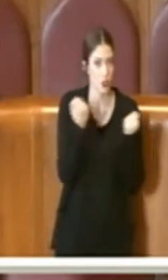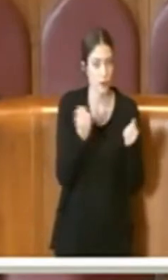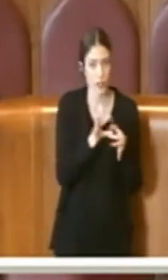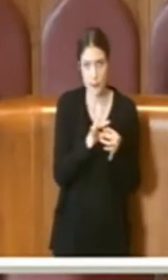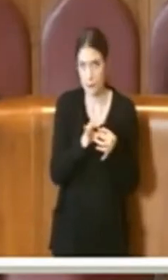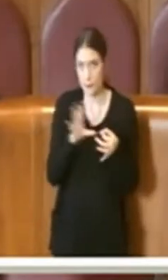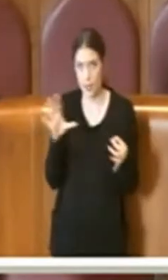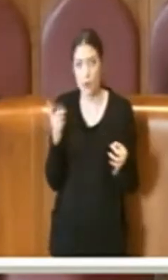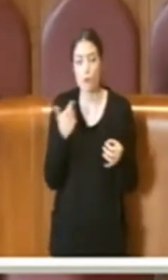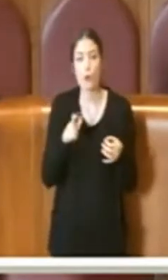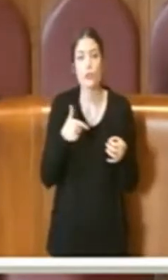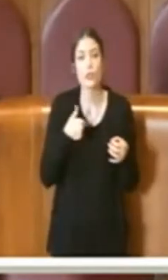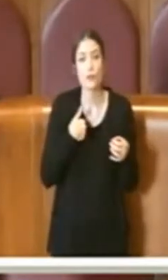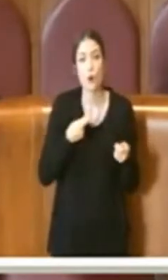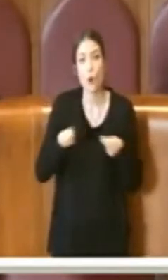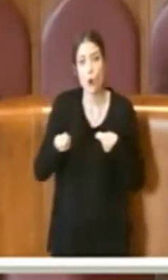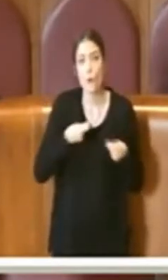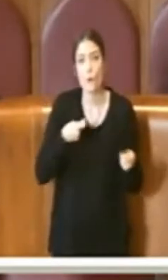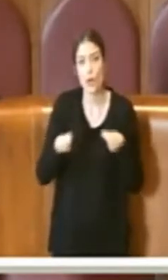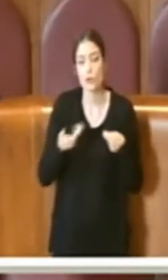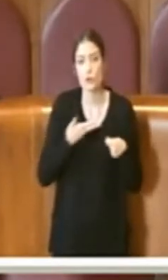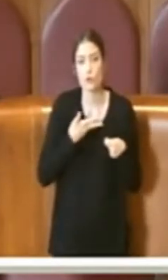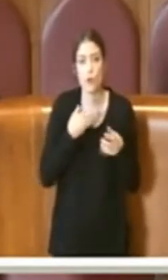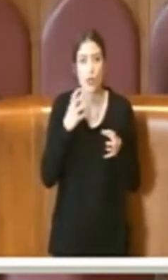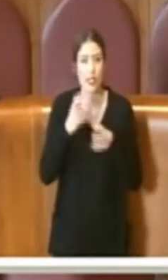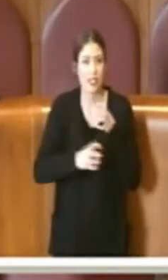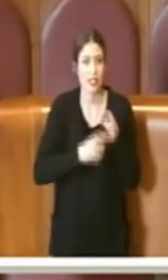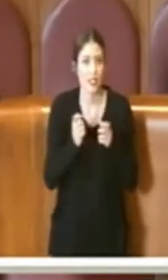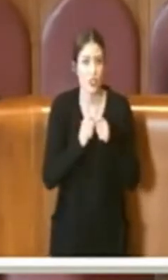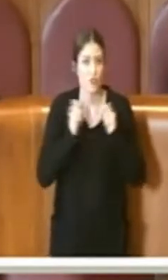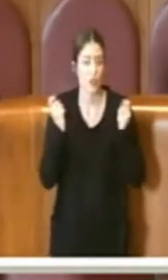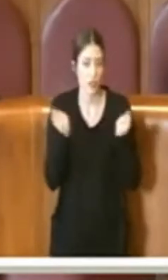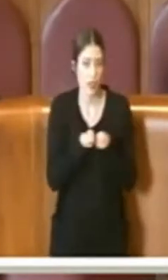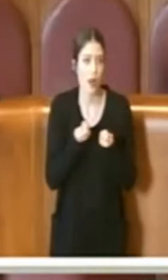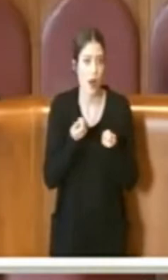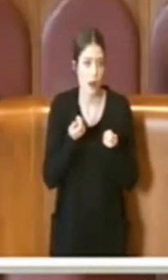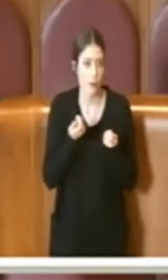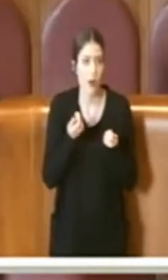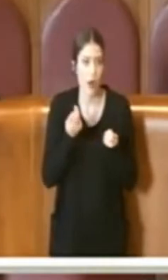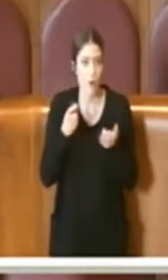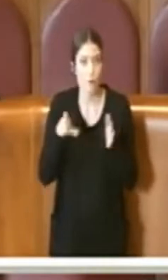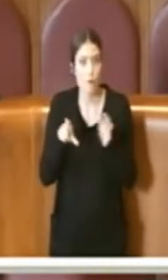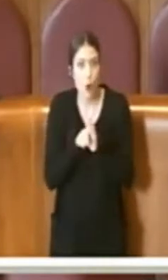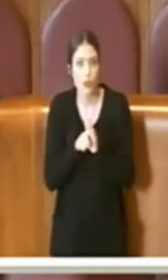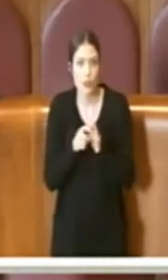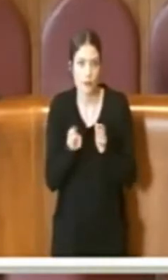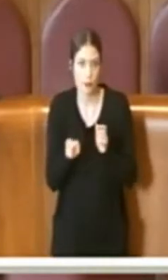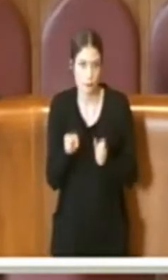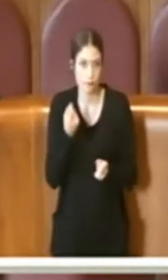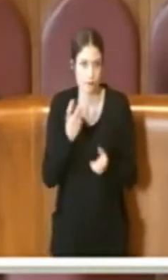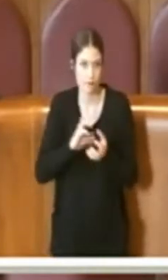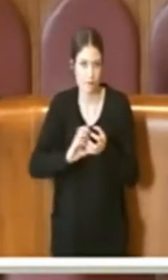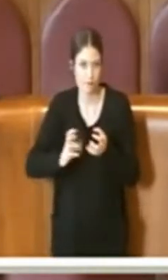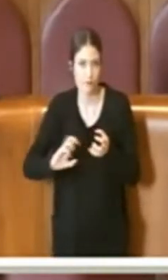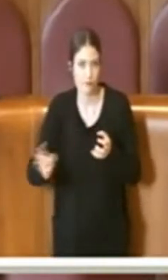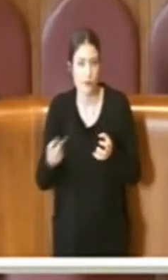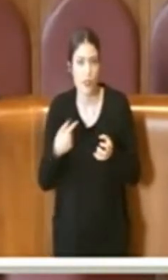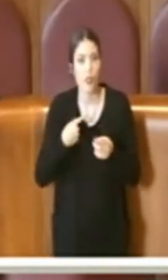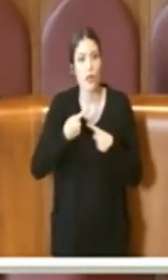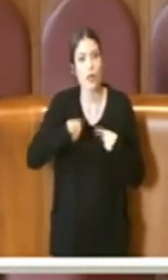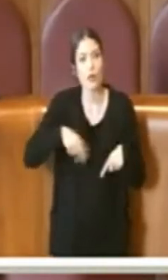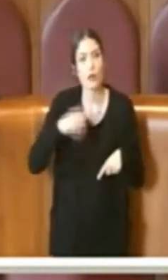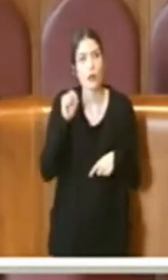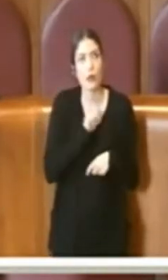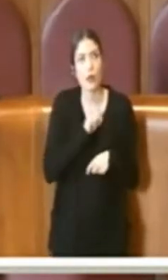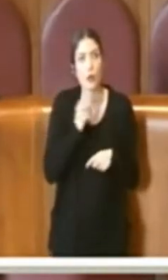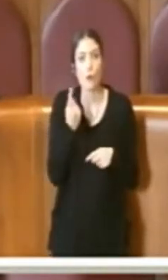commercio vive una crisi generale dovuta a tanti fattori. E noi riteniamo che l'intervento su una